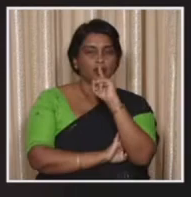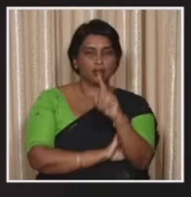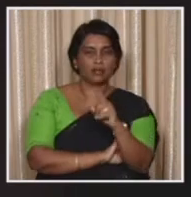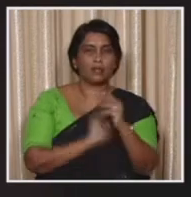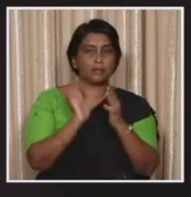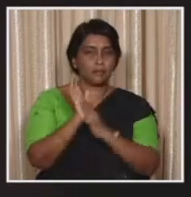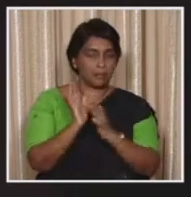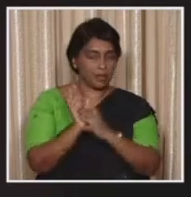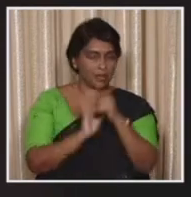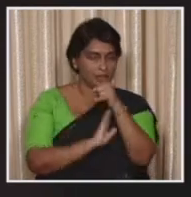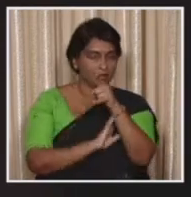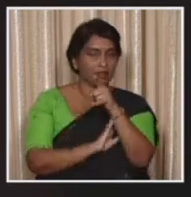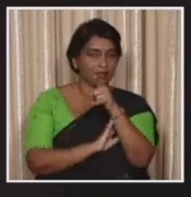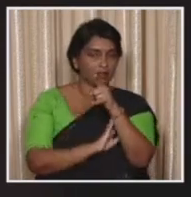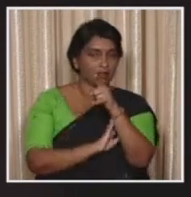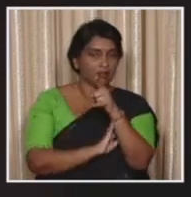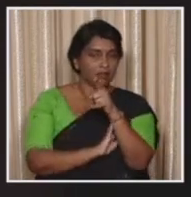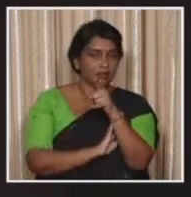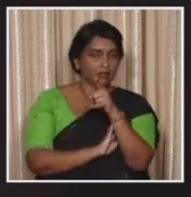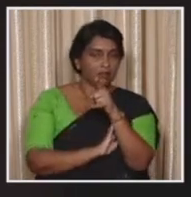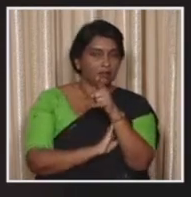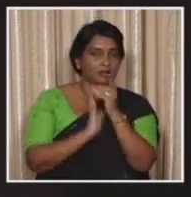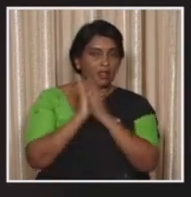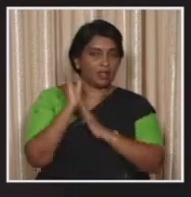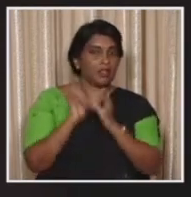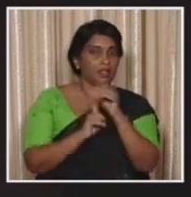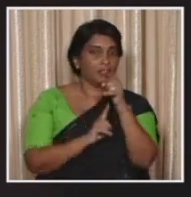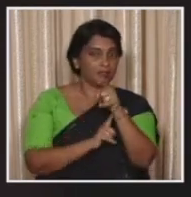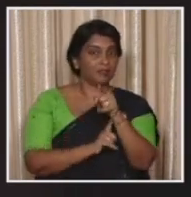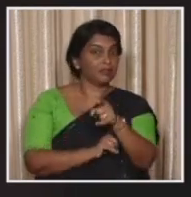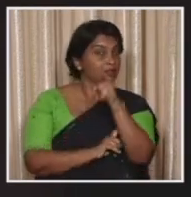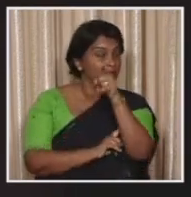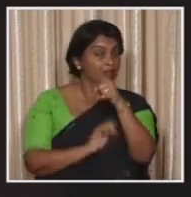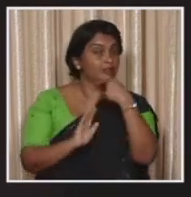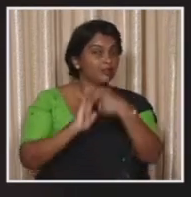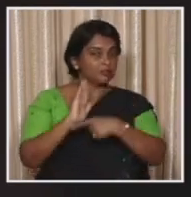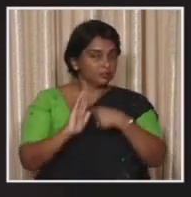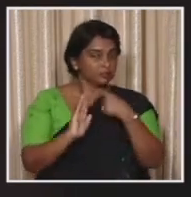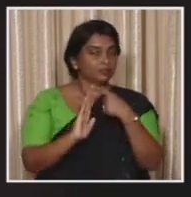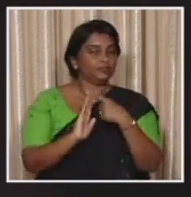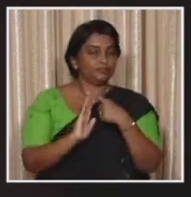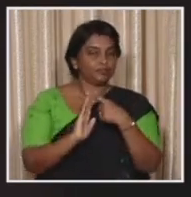මහින්ද ආනන්ද අලුත් ජමගේ අපේ හිටපු ඇමතුමාට ඔබතුමා මේ රටේ